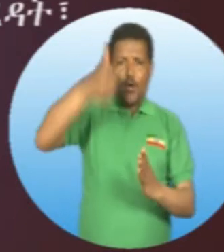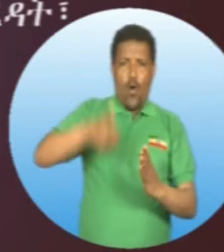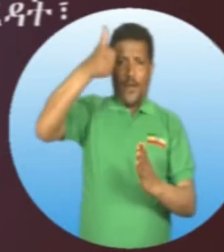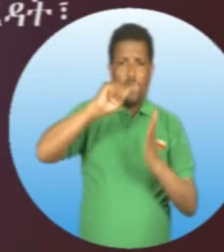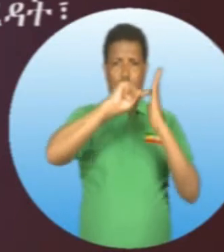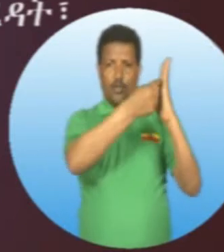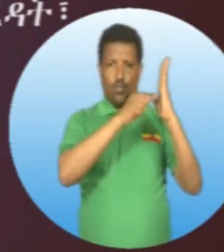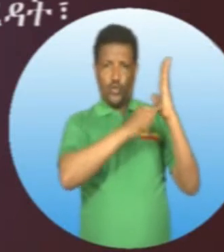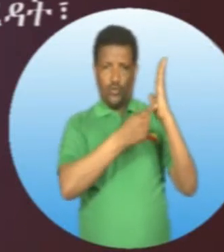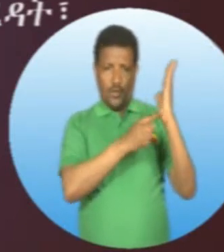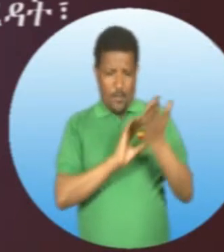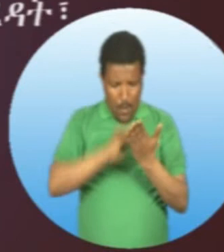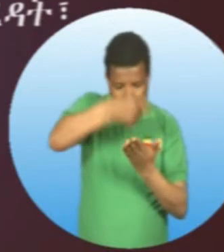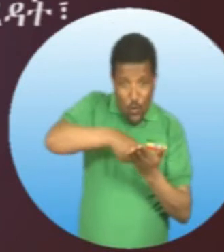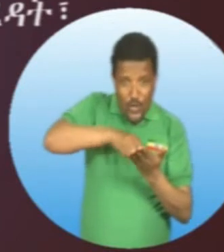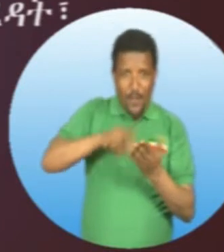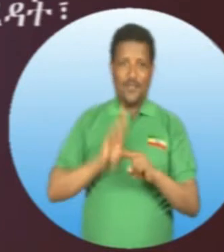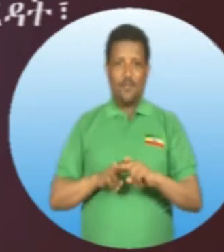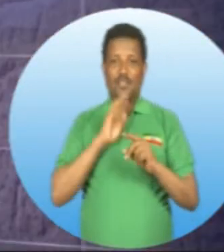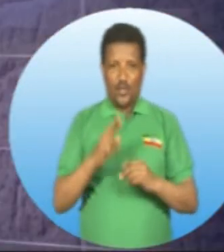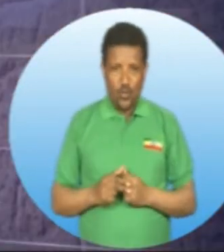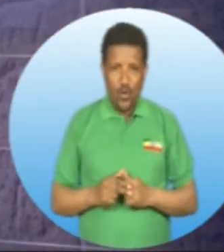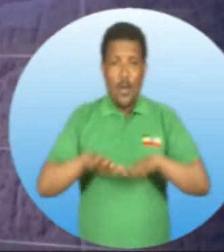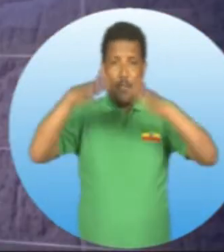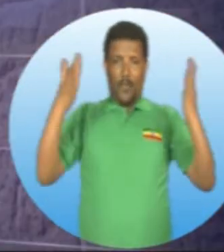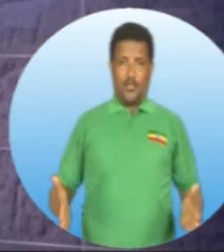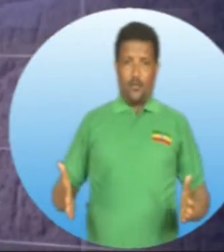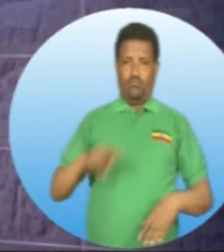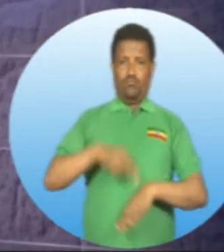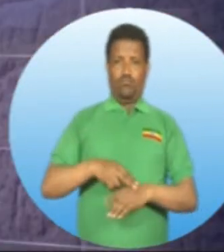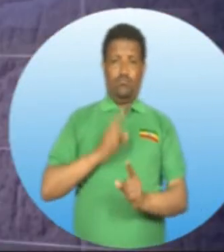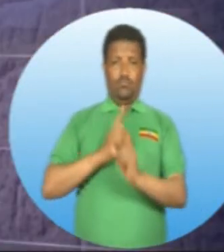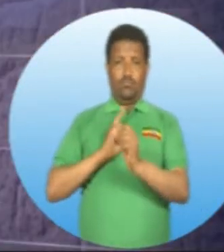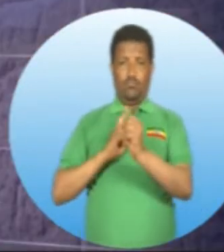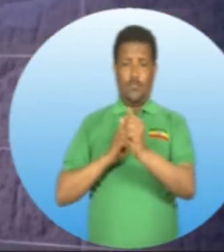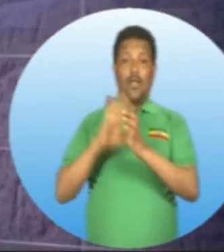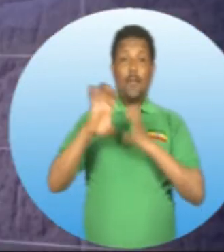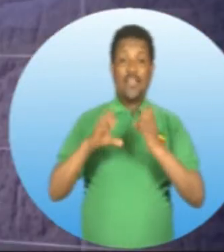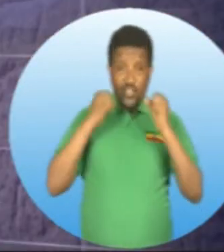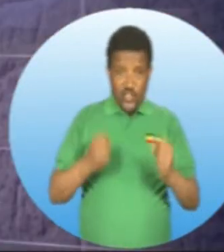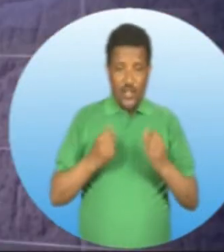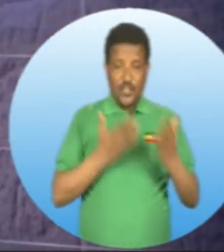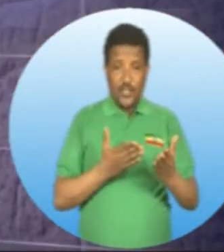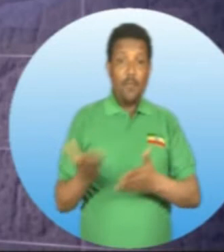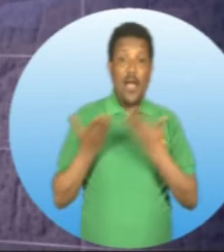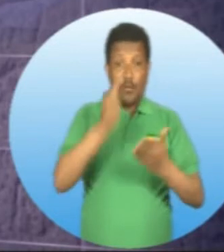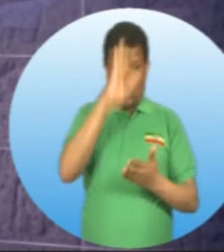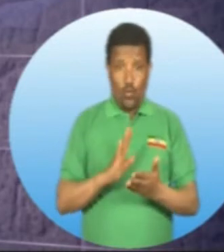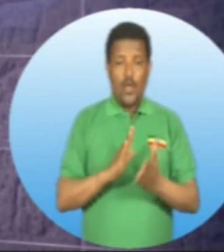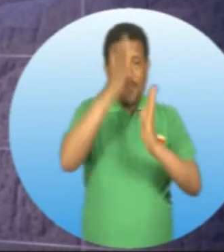ነጥቦችን በማስታወሻ ማስፈር ናቸው። በመድረክ የሚቀርብ ንግግር ለማድረግ ይቻል ዘንድ